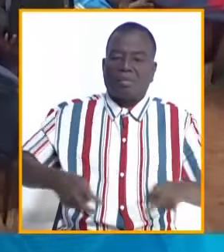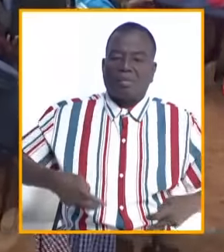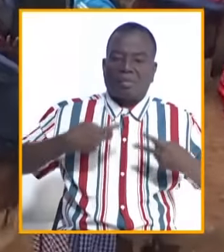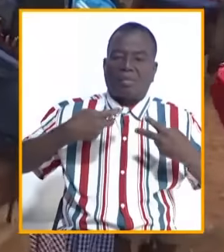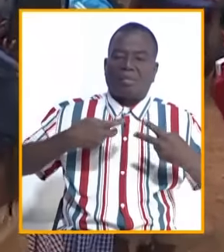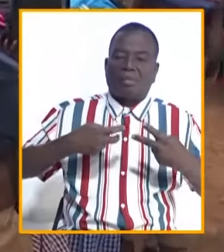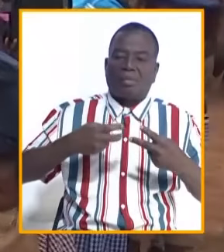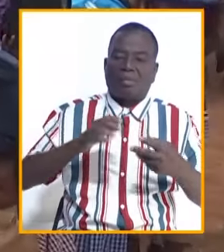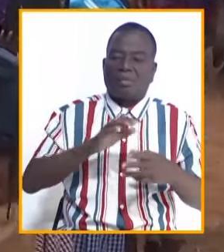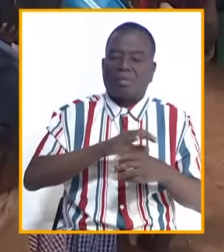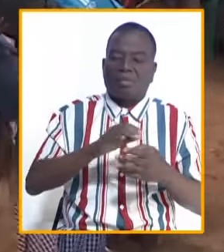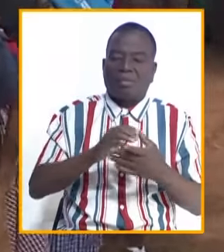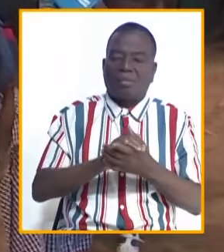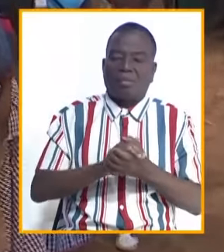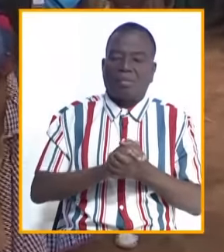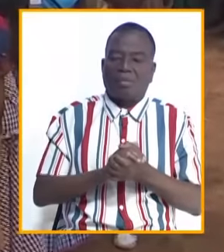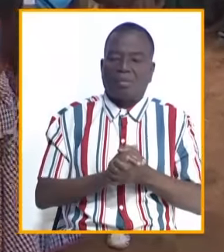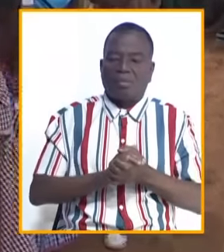des communautés locales.